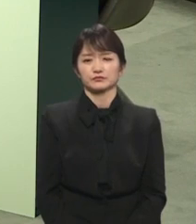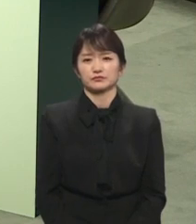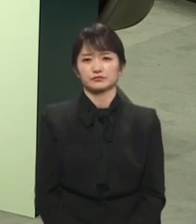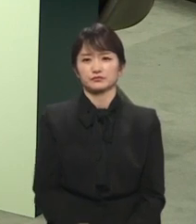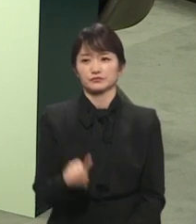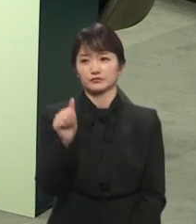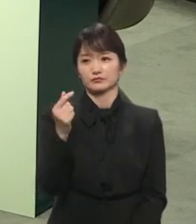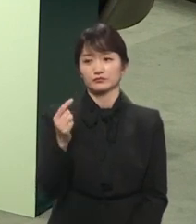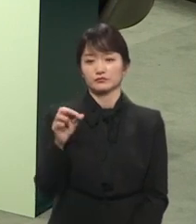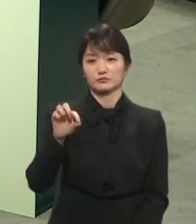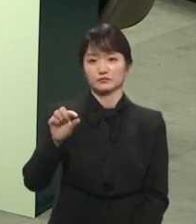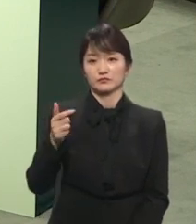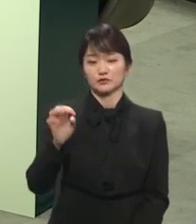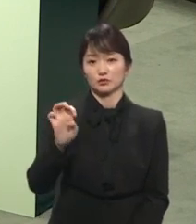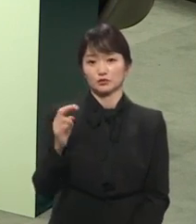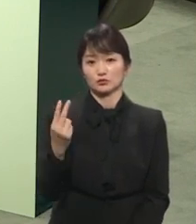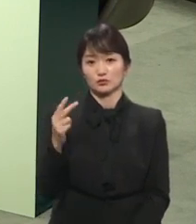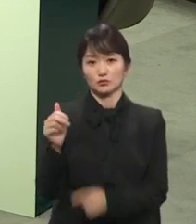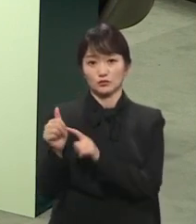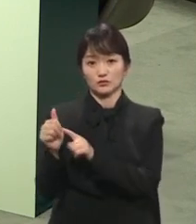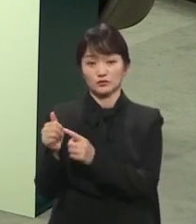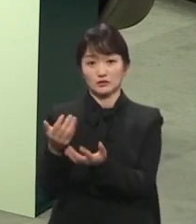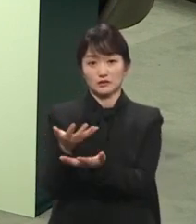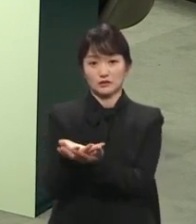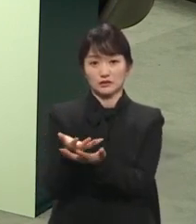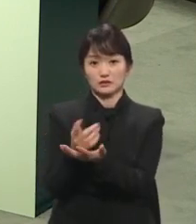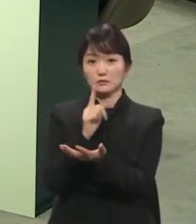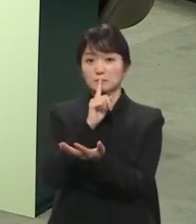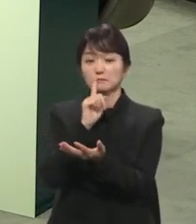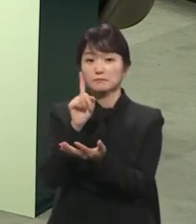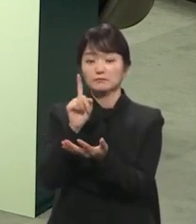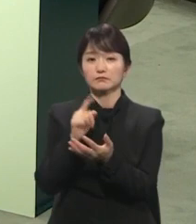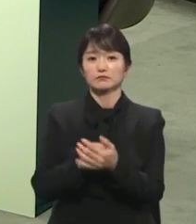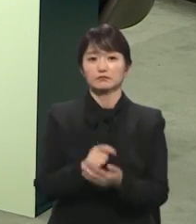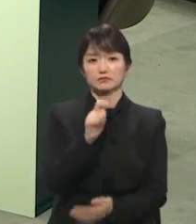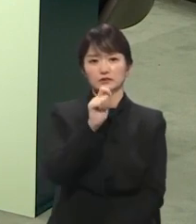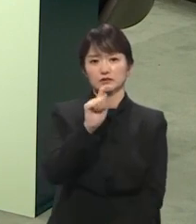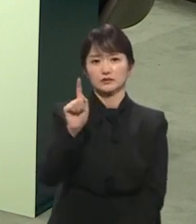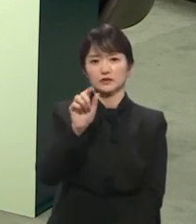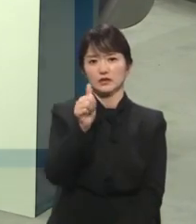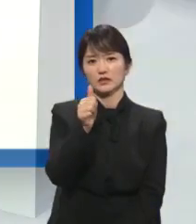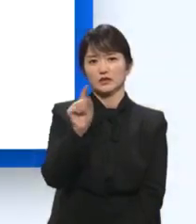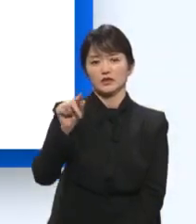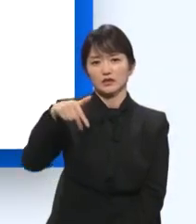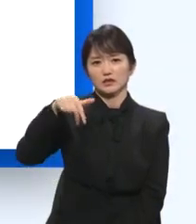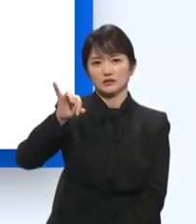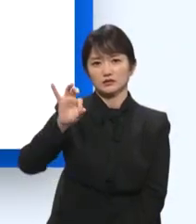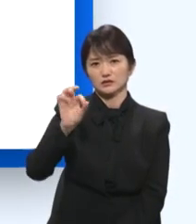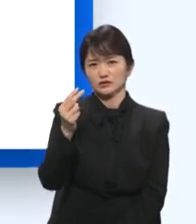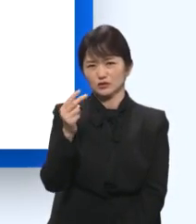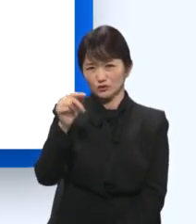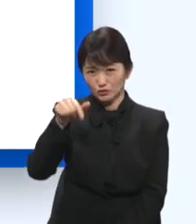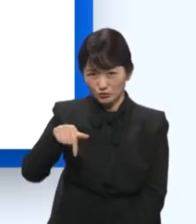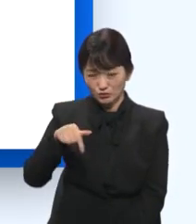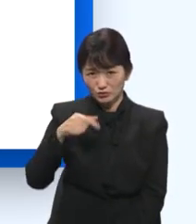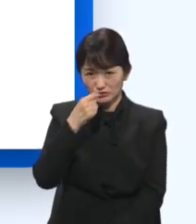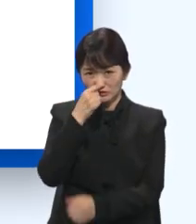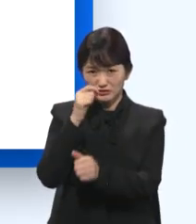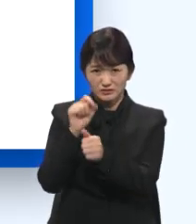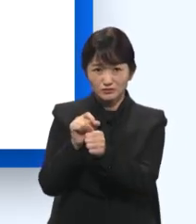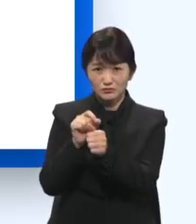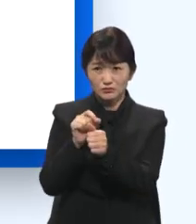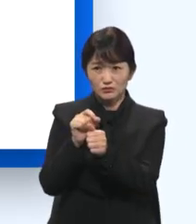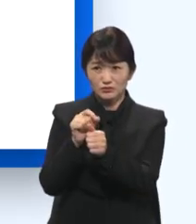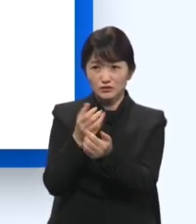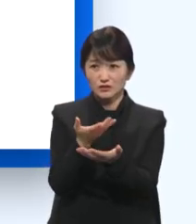홍준표 시장 같은 경우에는 오늘 사자 성어를 또 들고 왔습니다 자 과하 지옥의 수모라고 했습니다 과하 지옥이